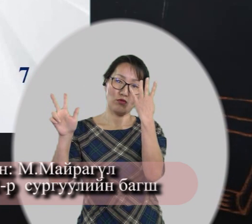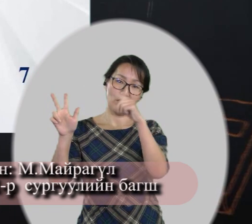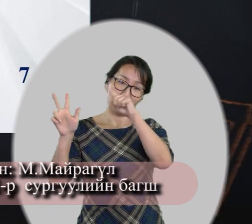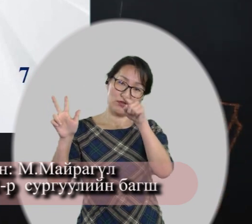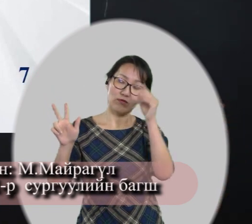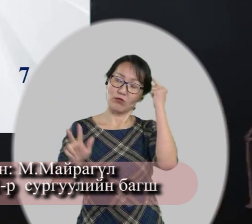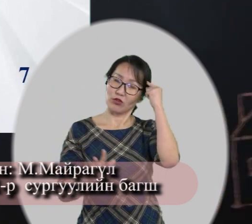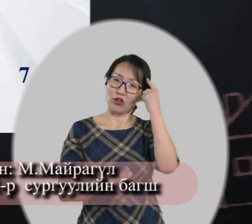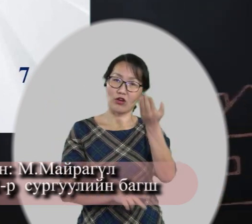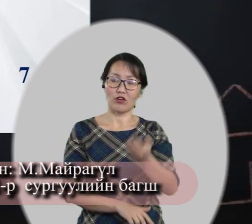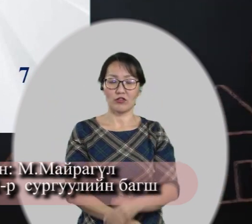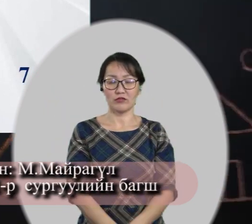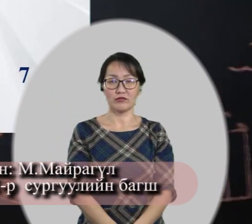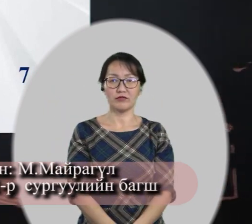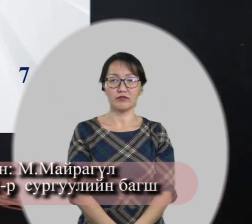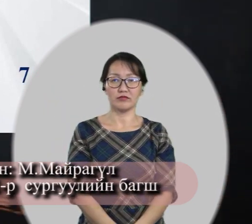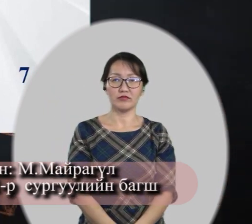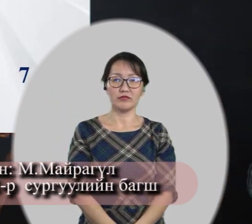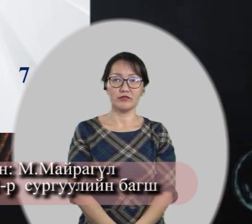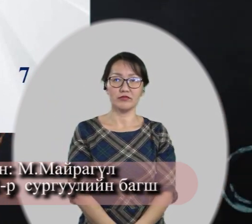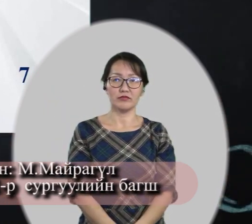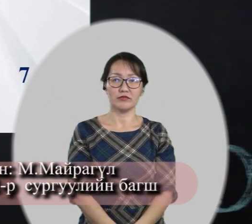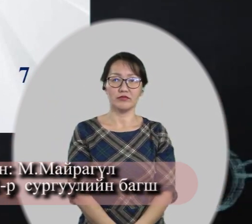Дәптерге орындаймыз.